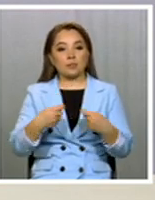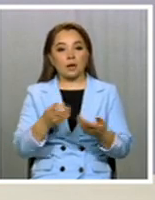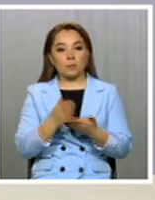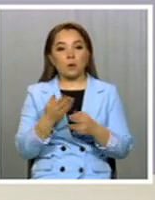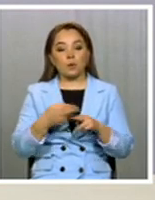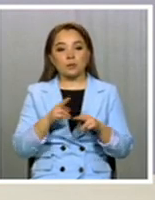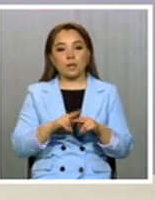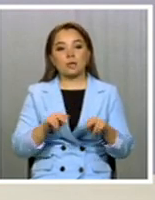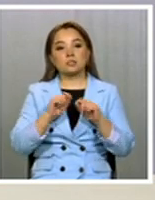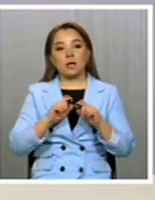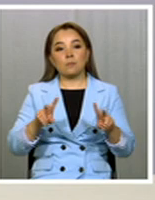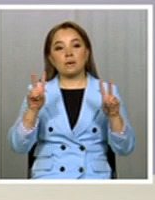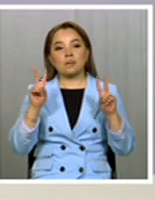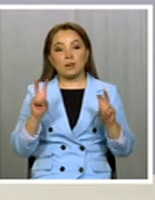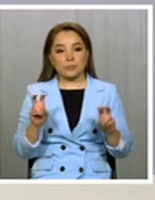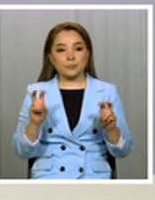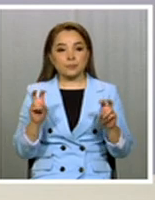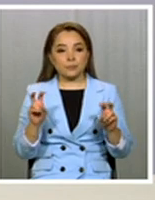сабағымыздың тақырыбы